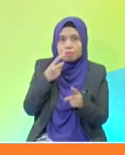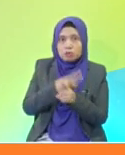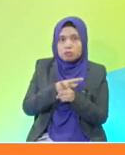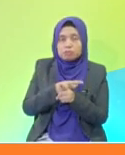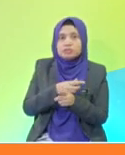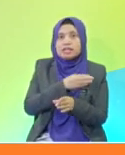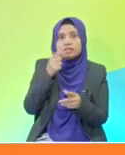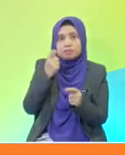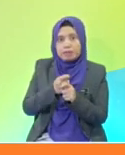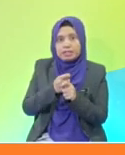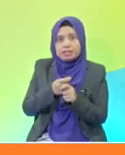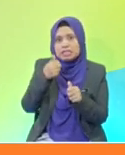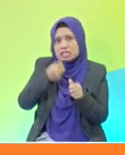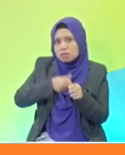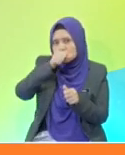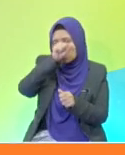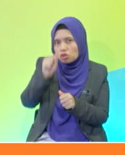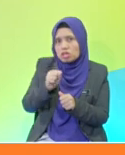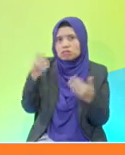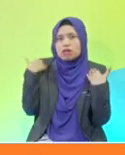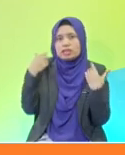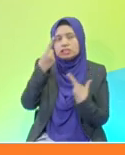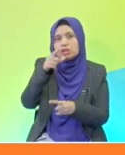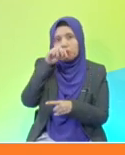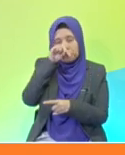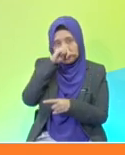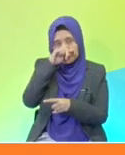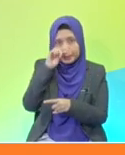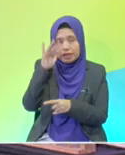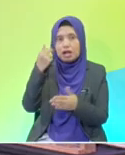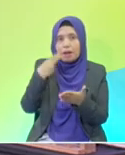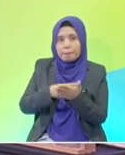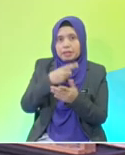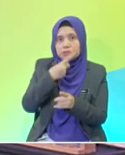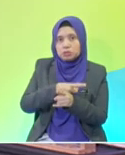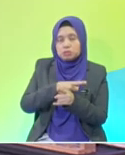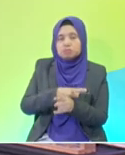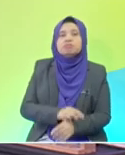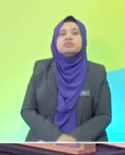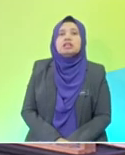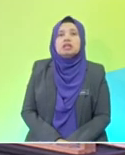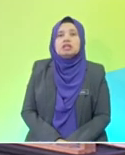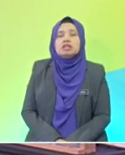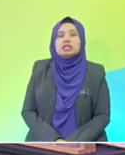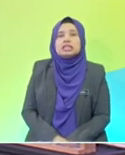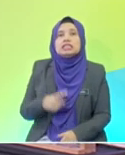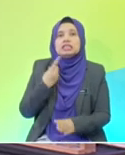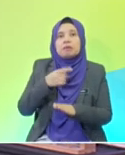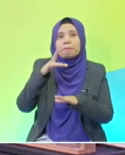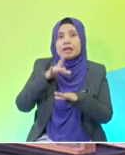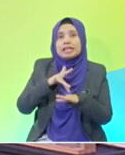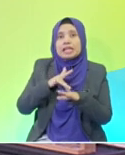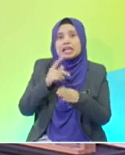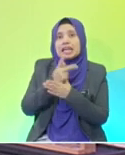setiap soal tadi ada soal ada jawaban yang hampir betul ada jawabannya HP yang tepat di mana itu kita Panggil sebagai